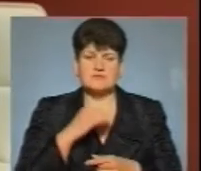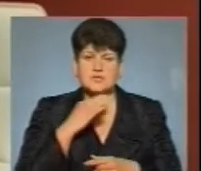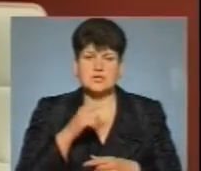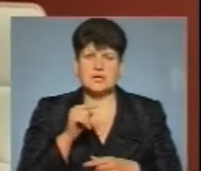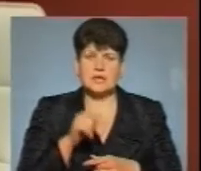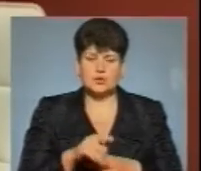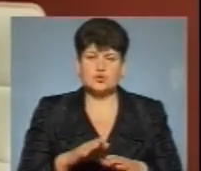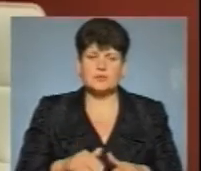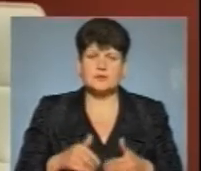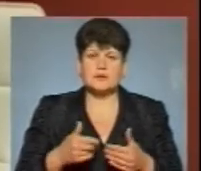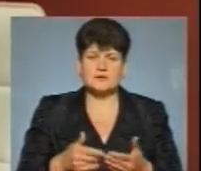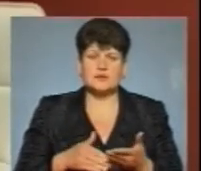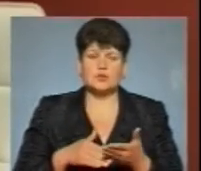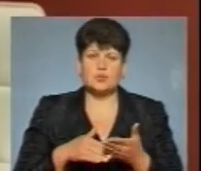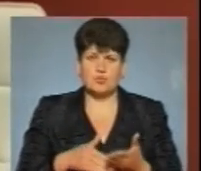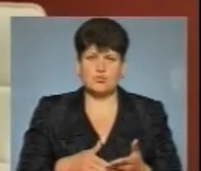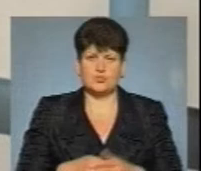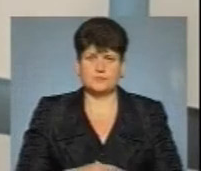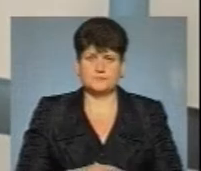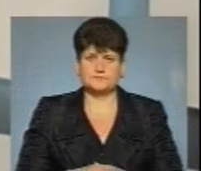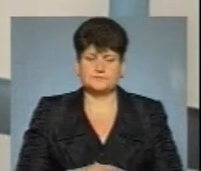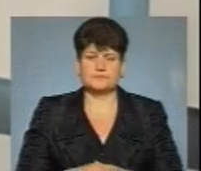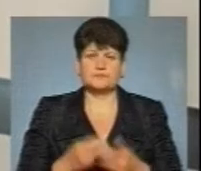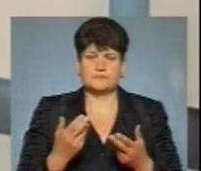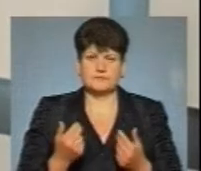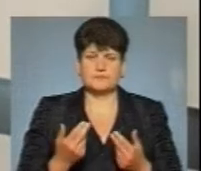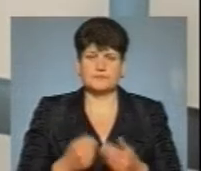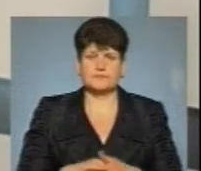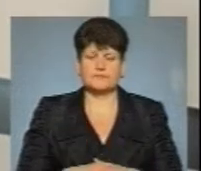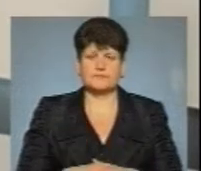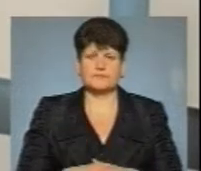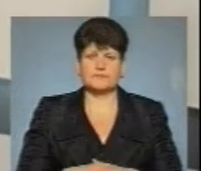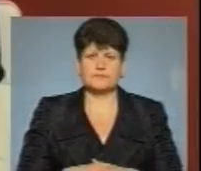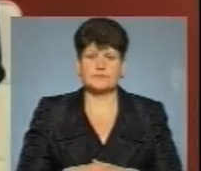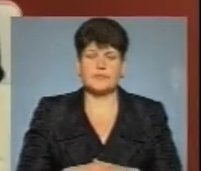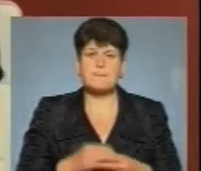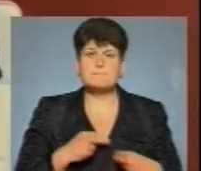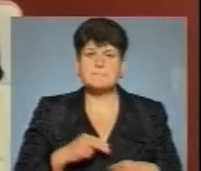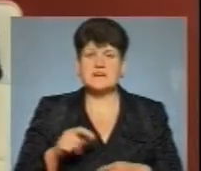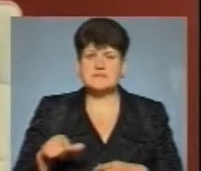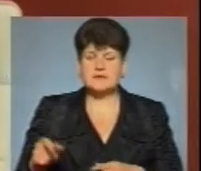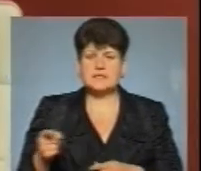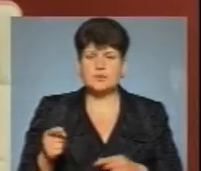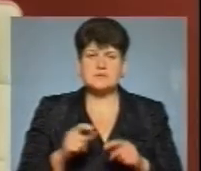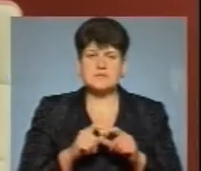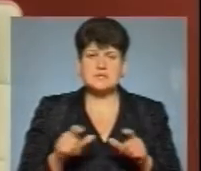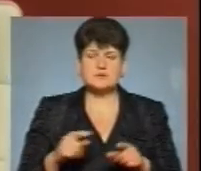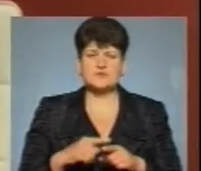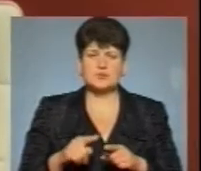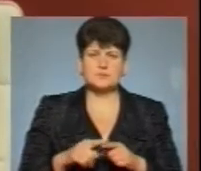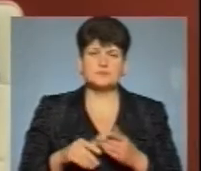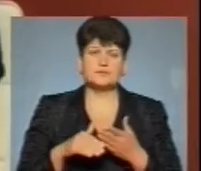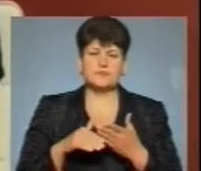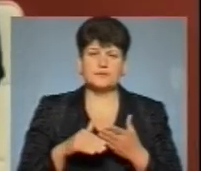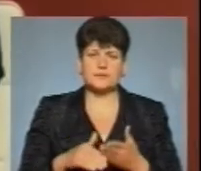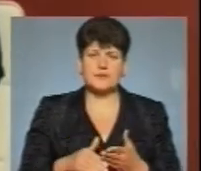для того, щоб надавати допомогу. Чому ж так? Працівники Тернопільської станції екстреної медичної